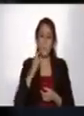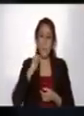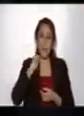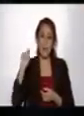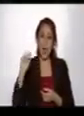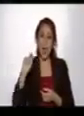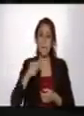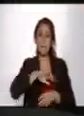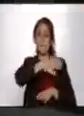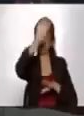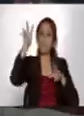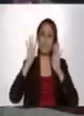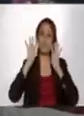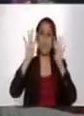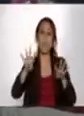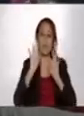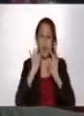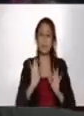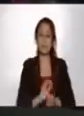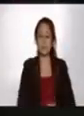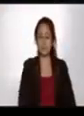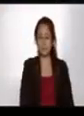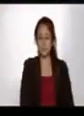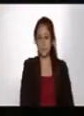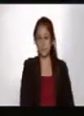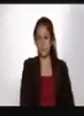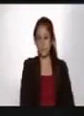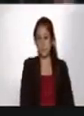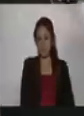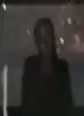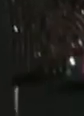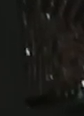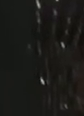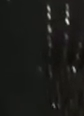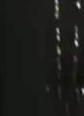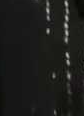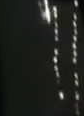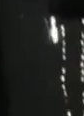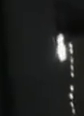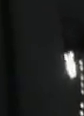ميدان عام.